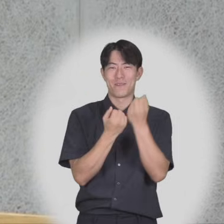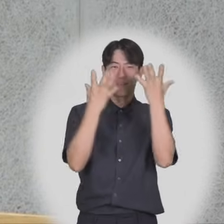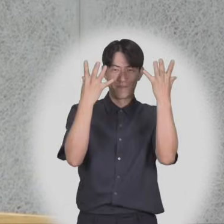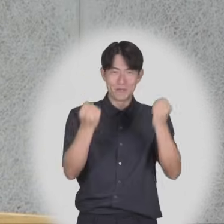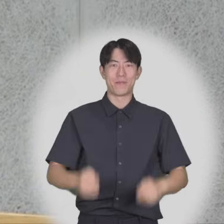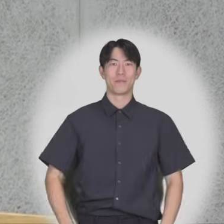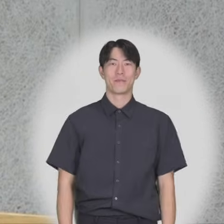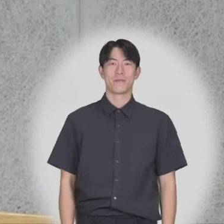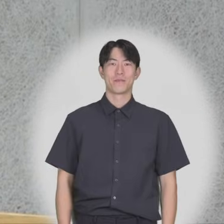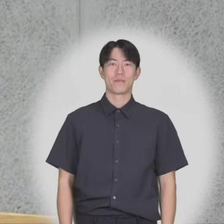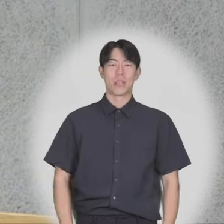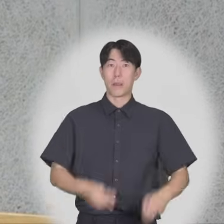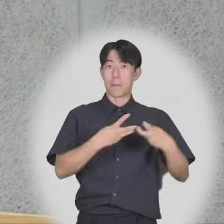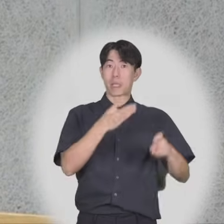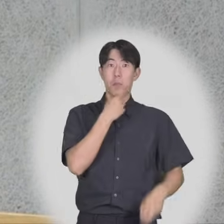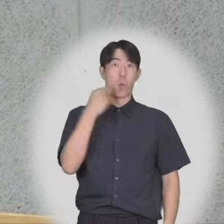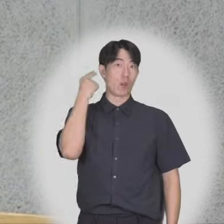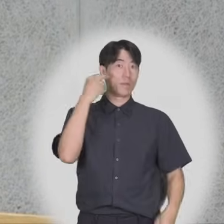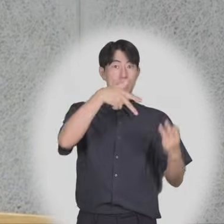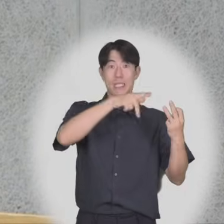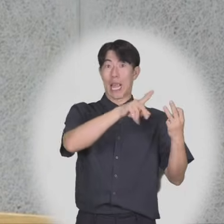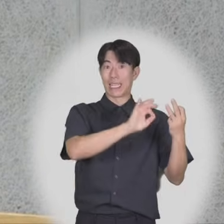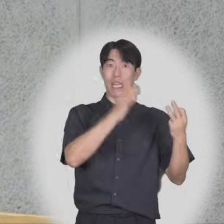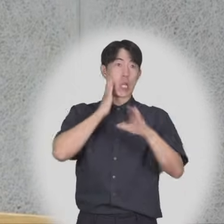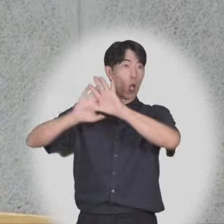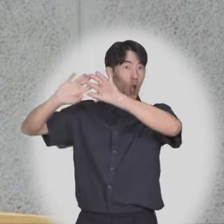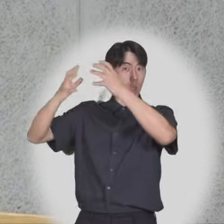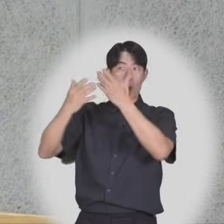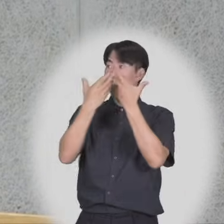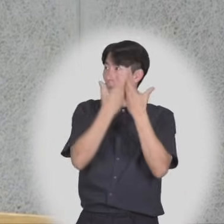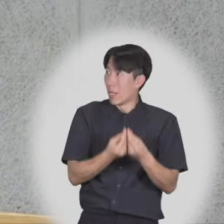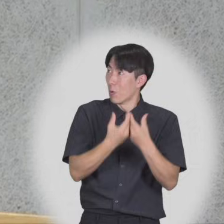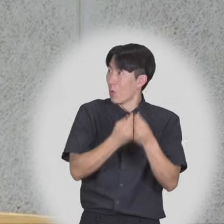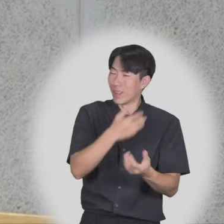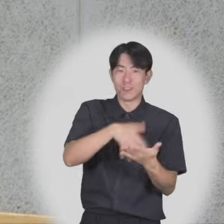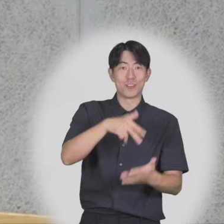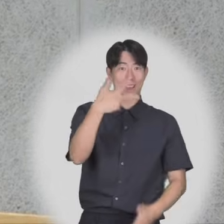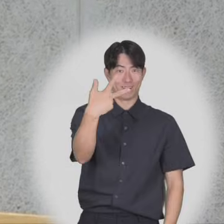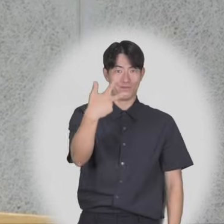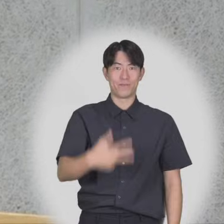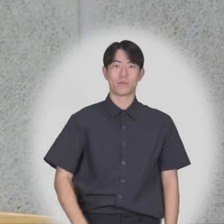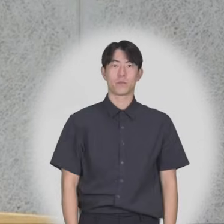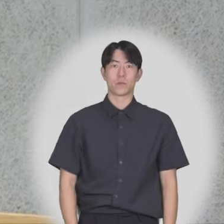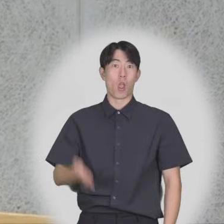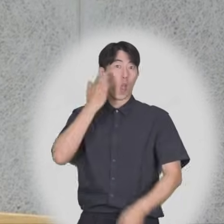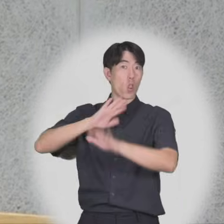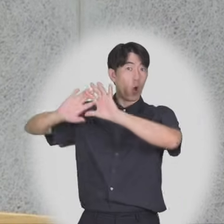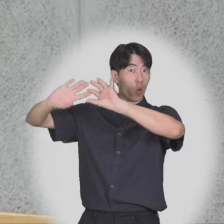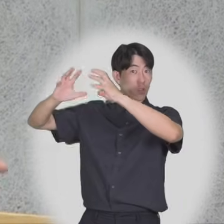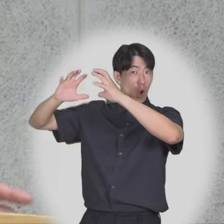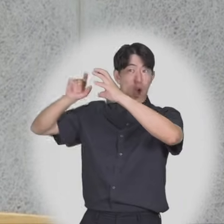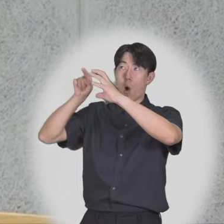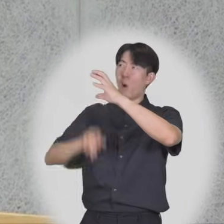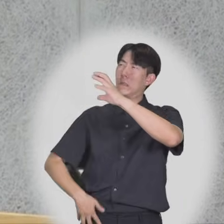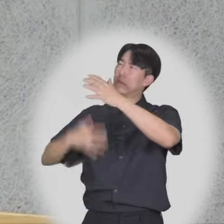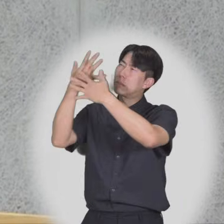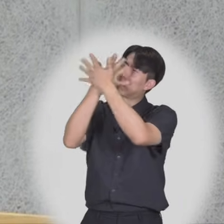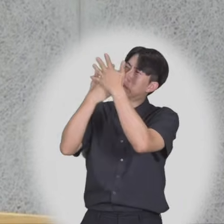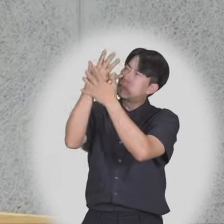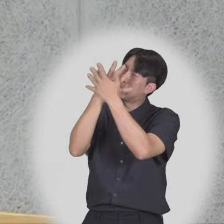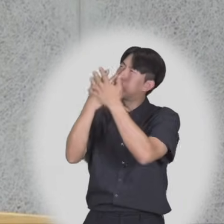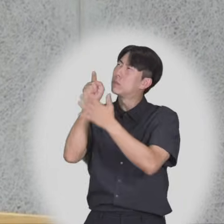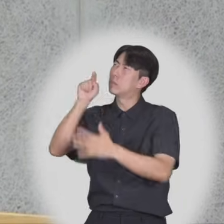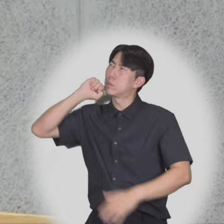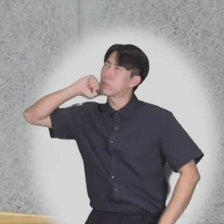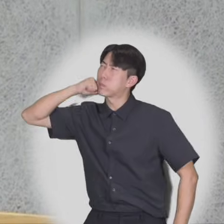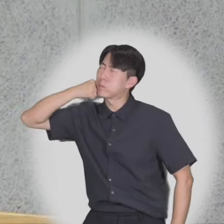것이고요. 마태복음 13장에만 천국 비유가 7개 나온다고 그랬죠. 천국이라고 하는 막연하고